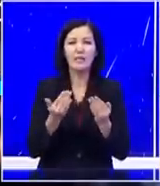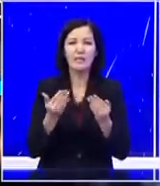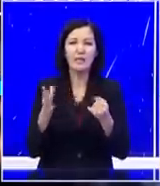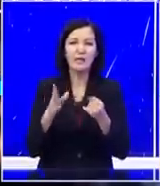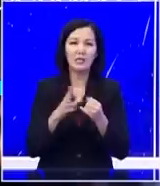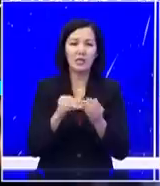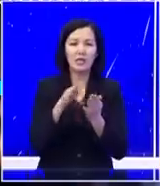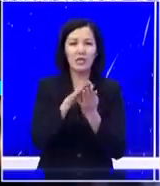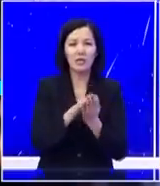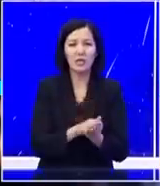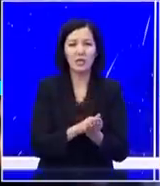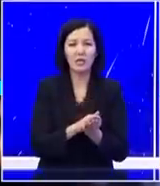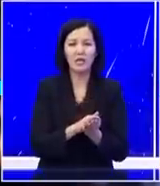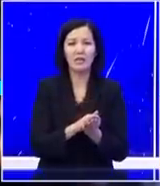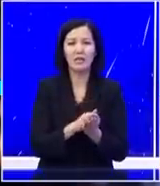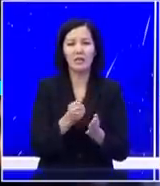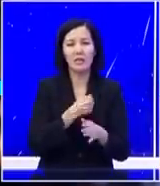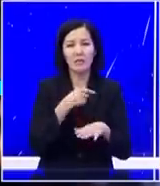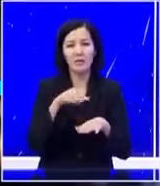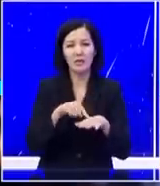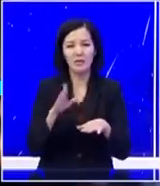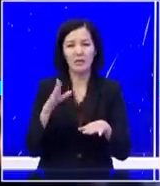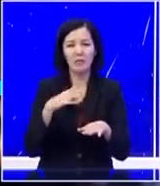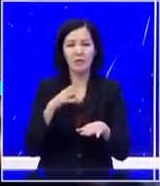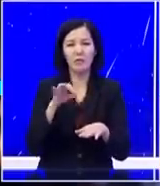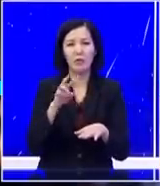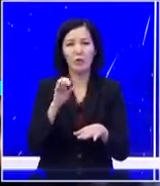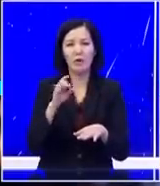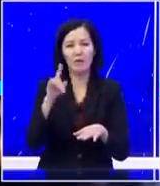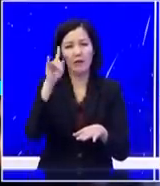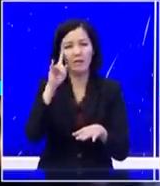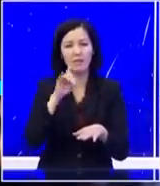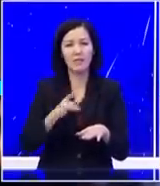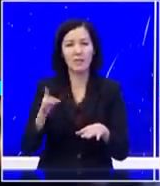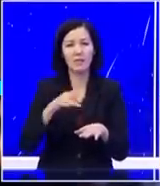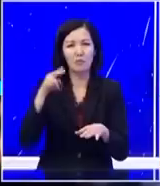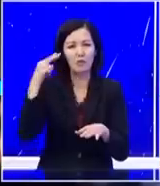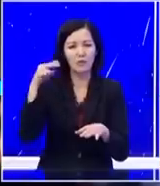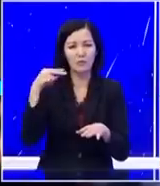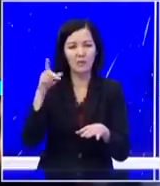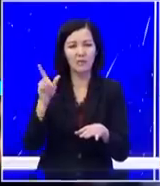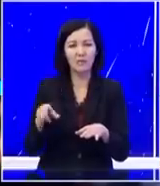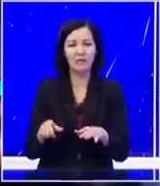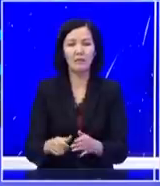жатқан жері жайлы, иманы саламат болсын. Қасым Жомарт Тоқаев, Қазақстан Республикасының президенті.